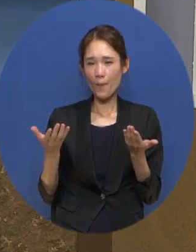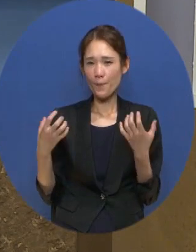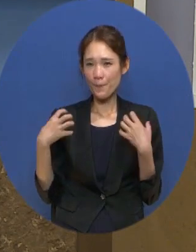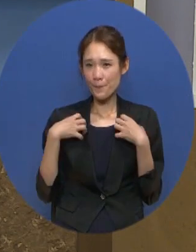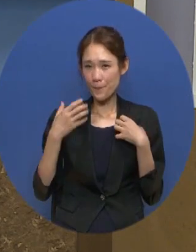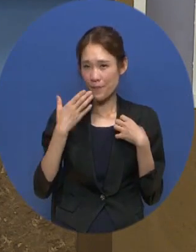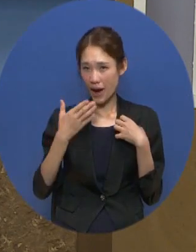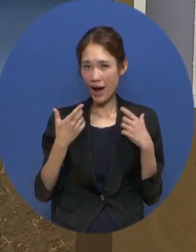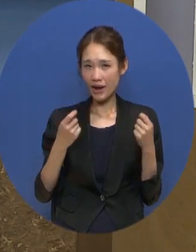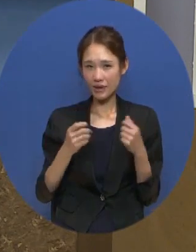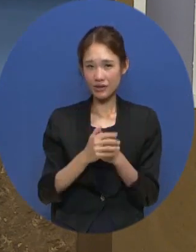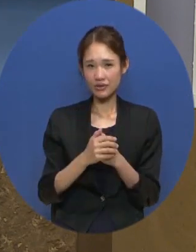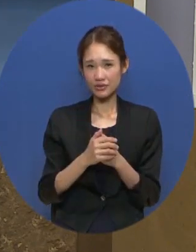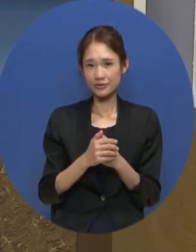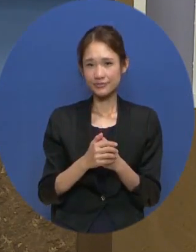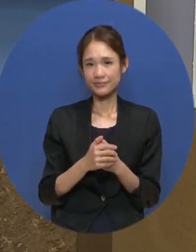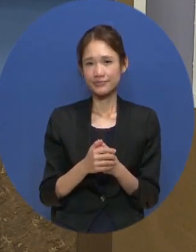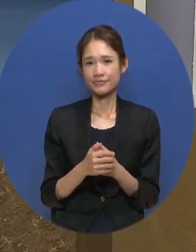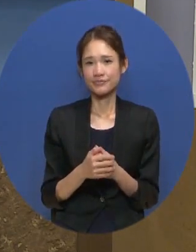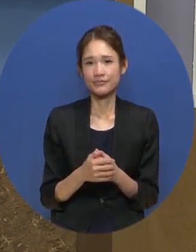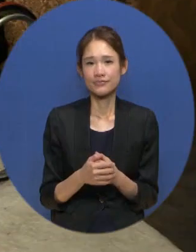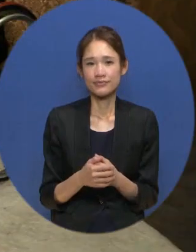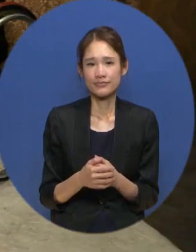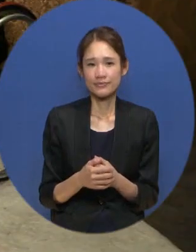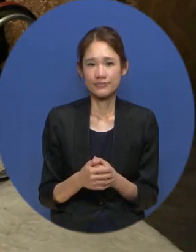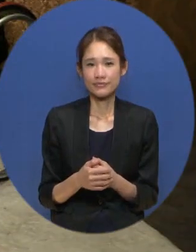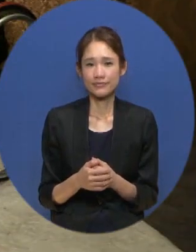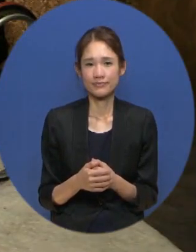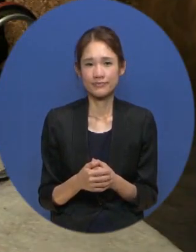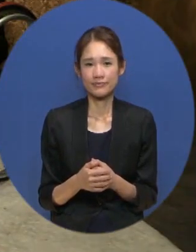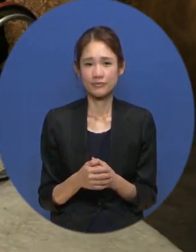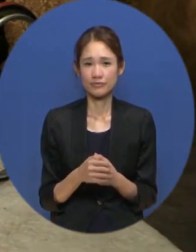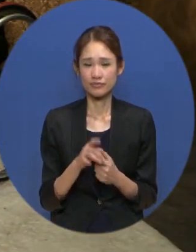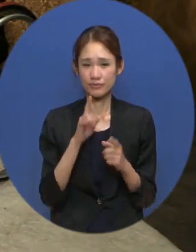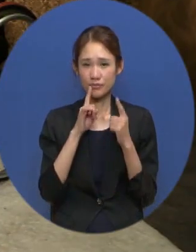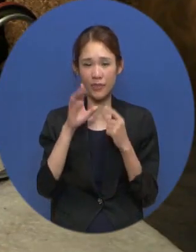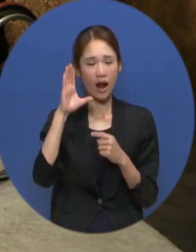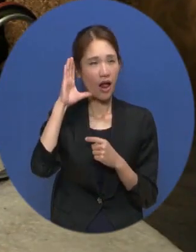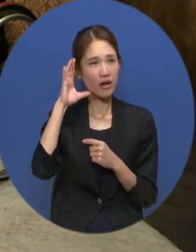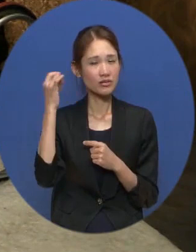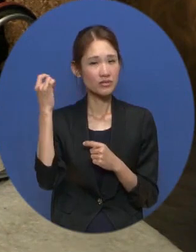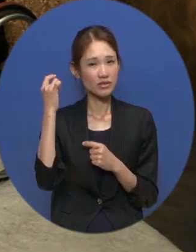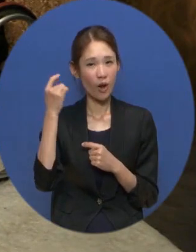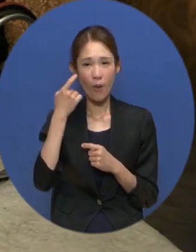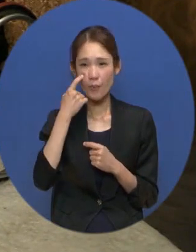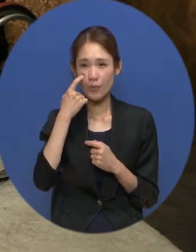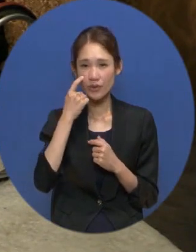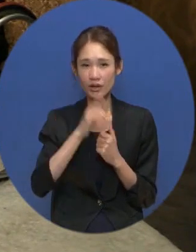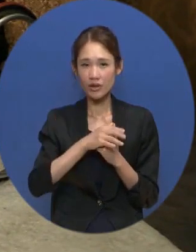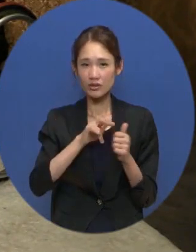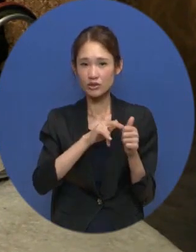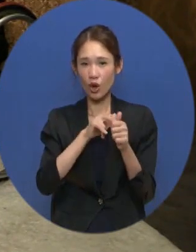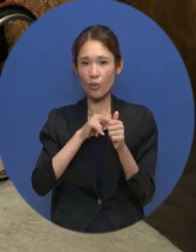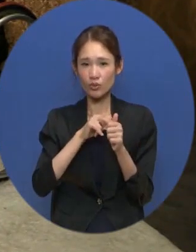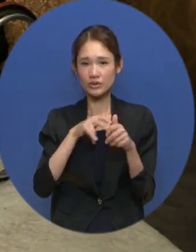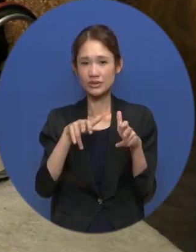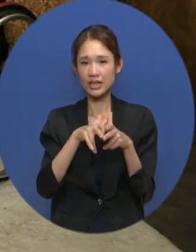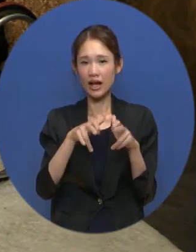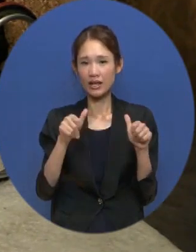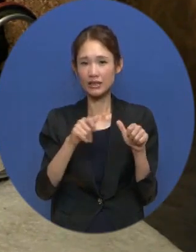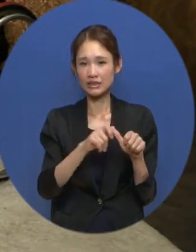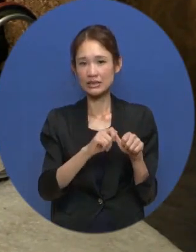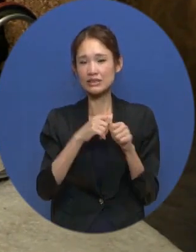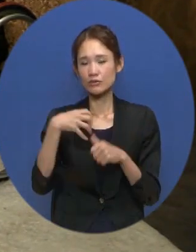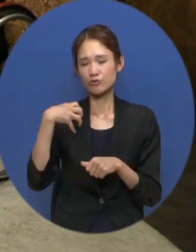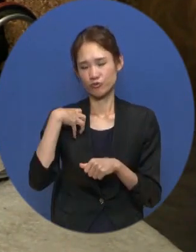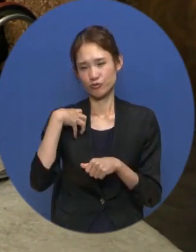있는 것이 아닌가 하는 생각이 네, 듭니다. 맞습니다. 네. 그리고 이제 말씀을 듣다 보니까요. 저희 지금 정부에서는 장애 의무 고용제를 예,